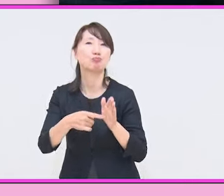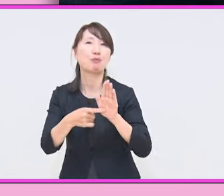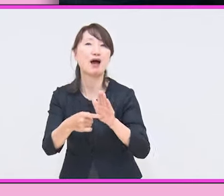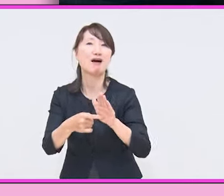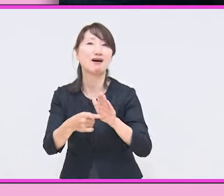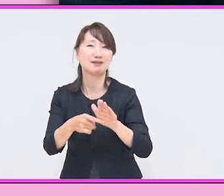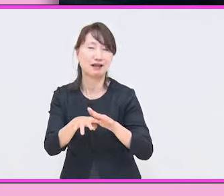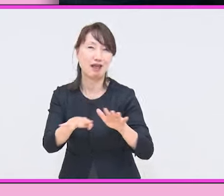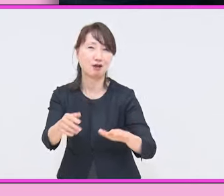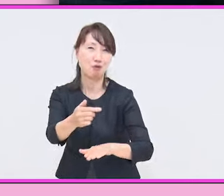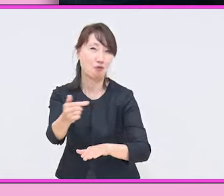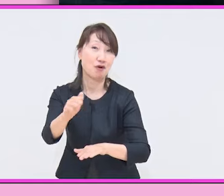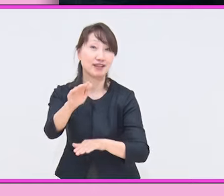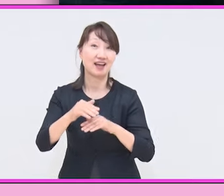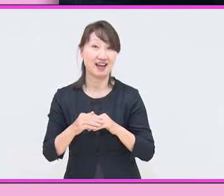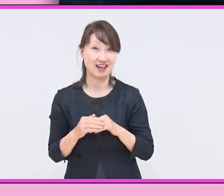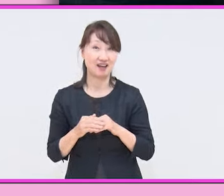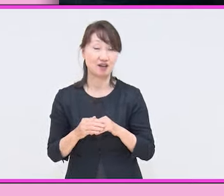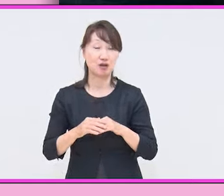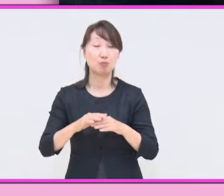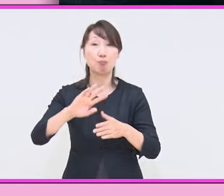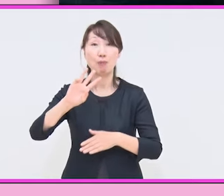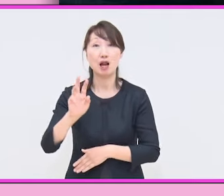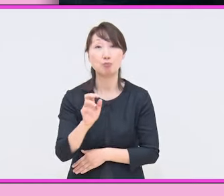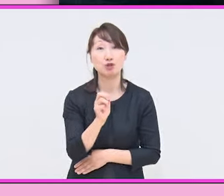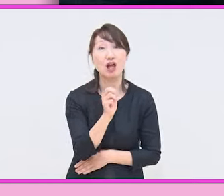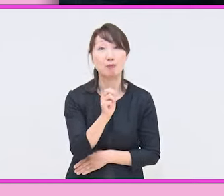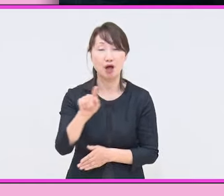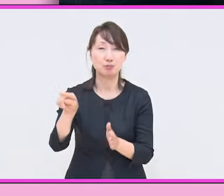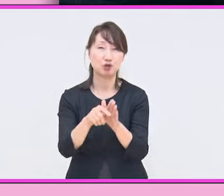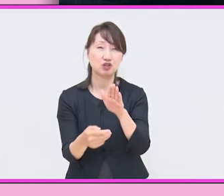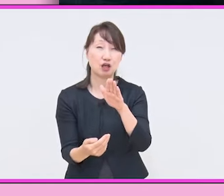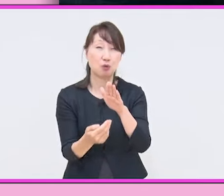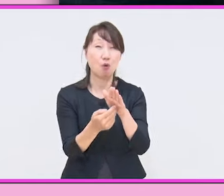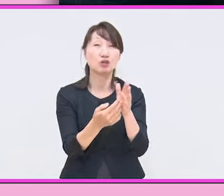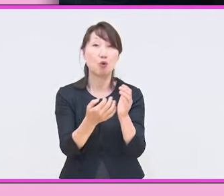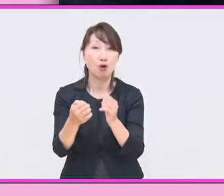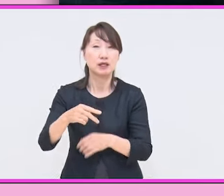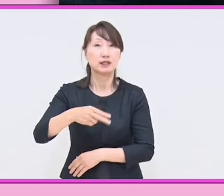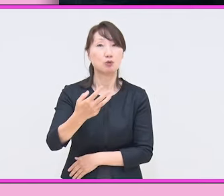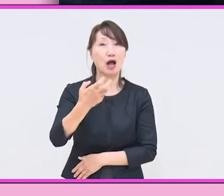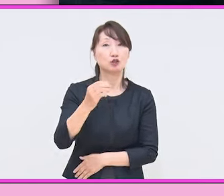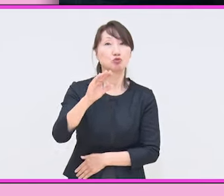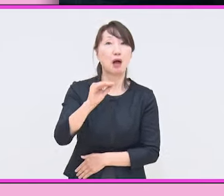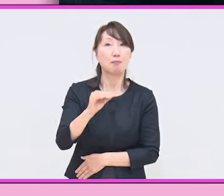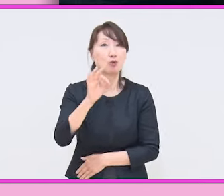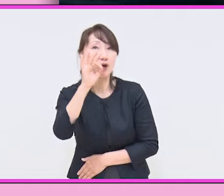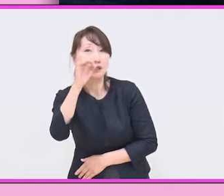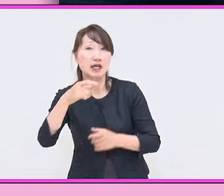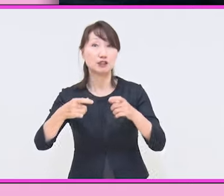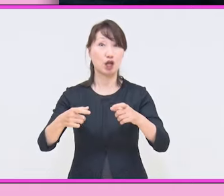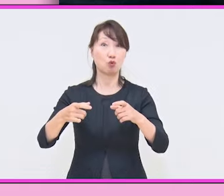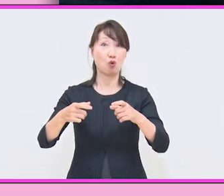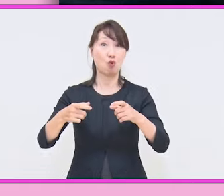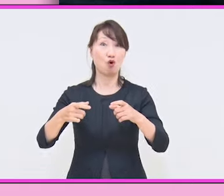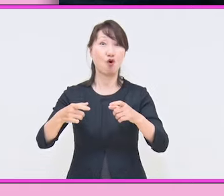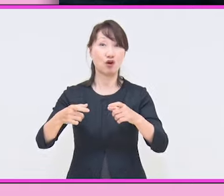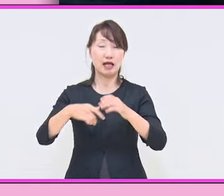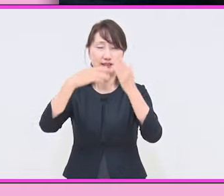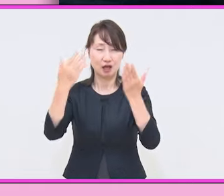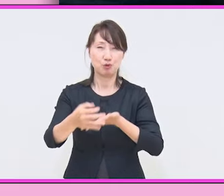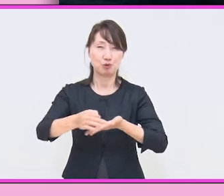クトがあったこともあり、パラリンピック大会史上最多の280万枚の観戦チケットがなんと